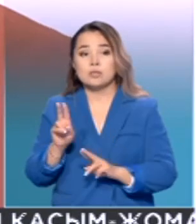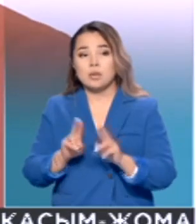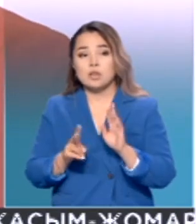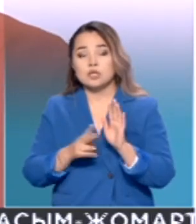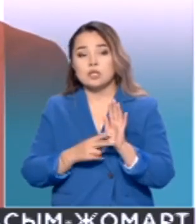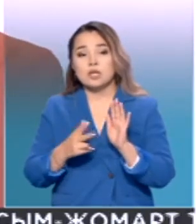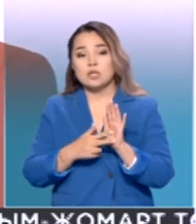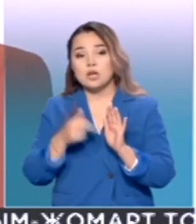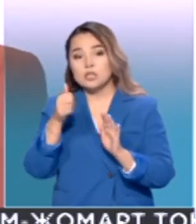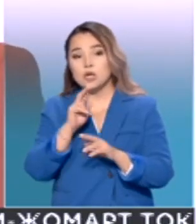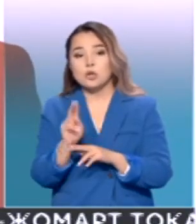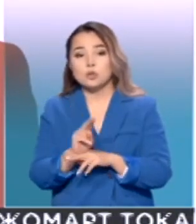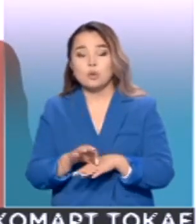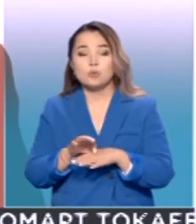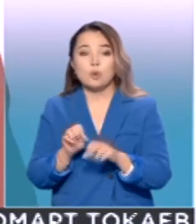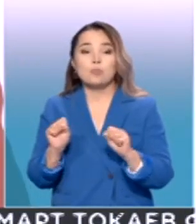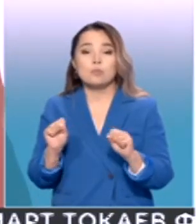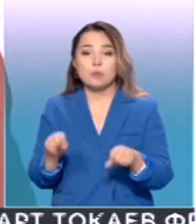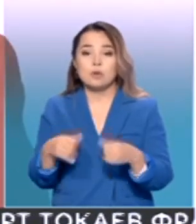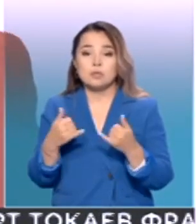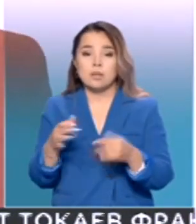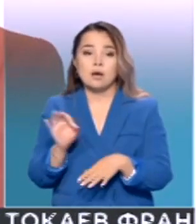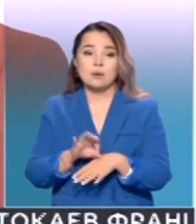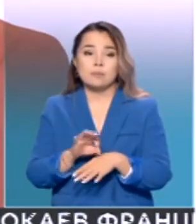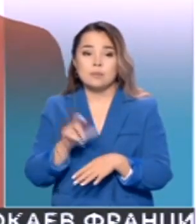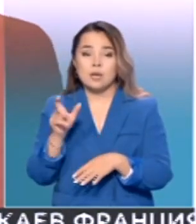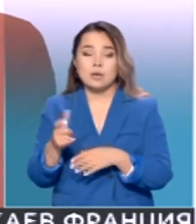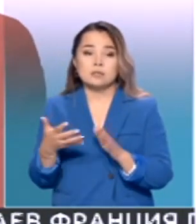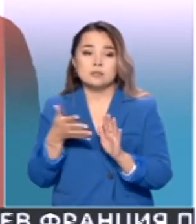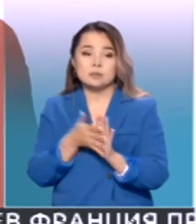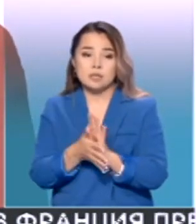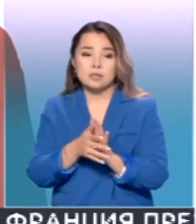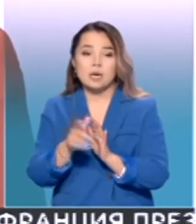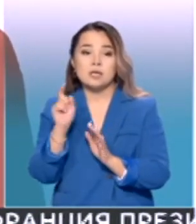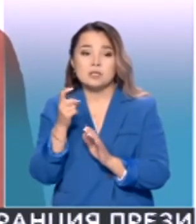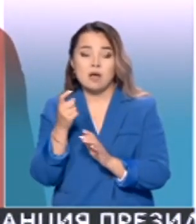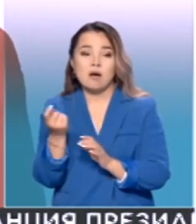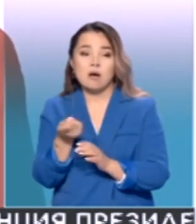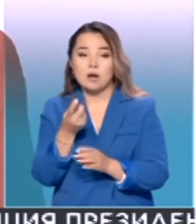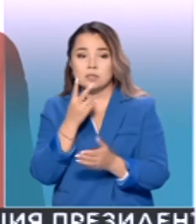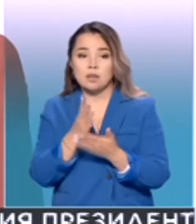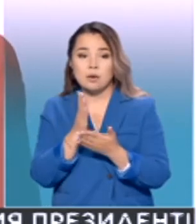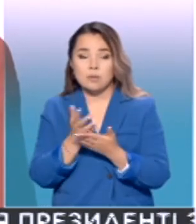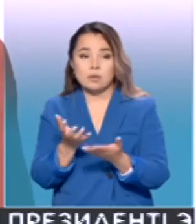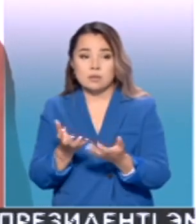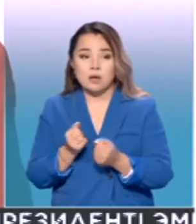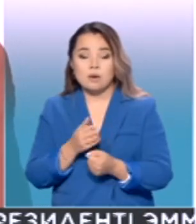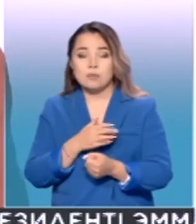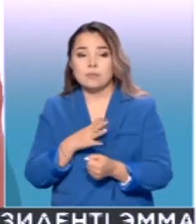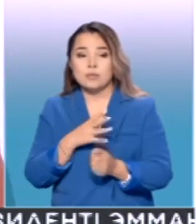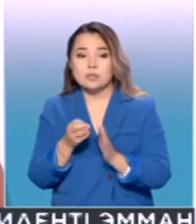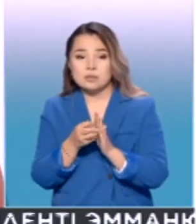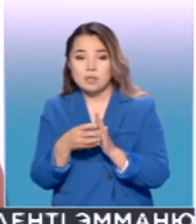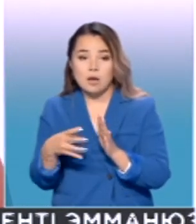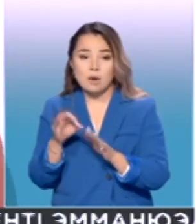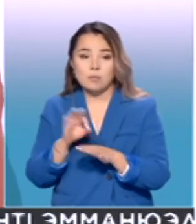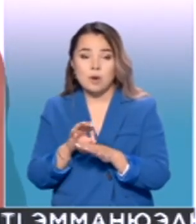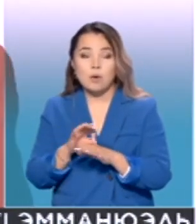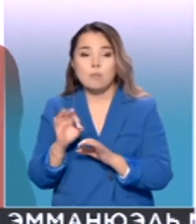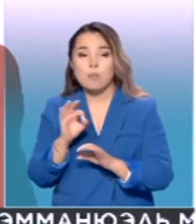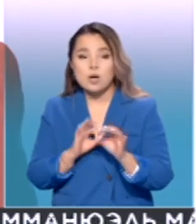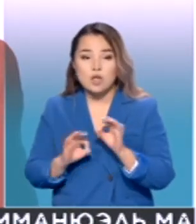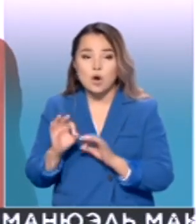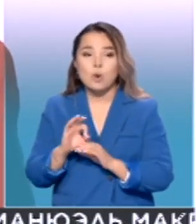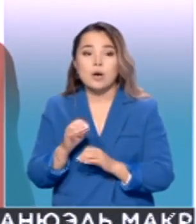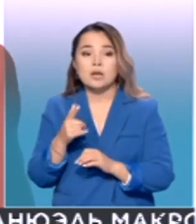7-8 жыл өтуге ем қабылдауға болады. Яғни науқас сәулені барынша аз қабылдайды. Бұл мутацияланған ісік жасушаларын молекулалық